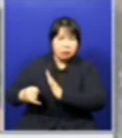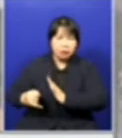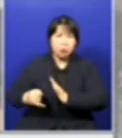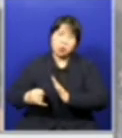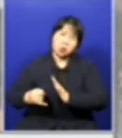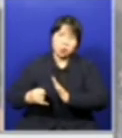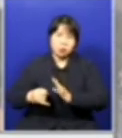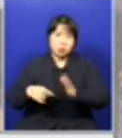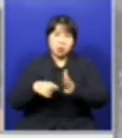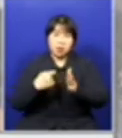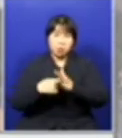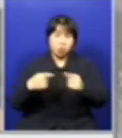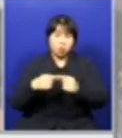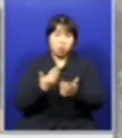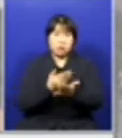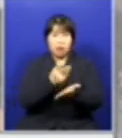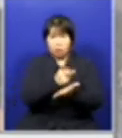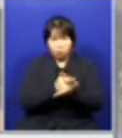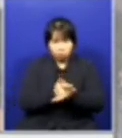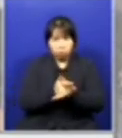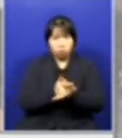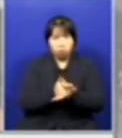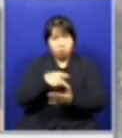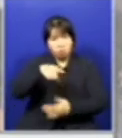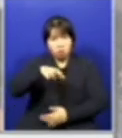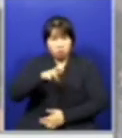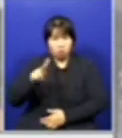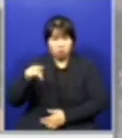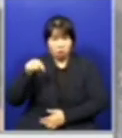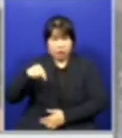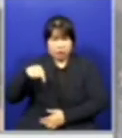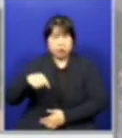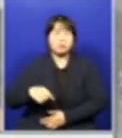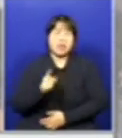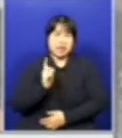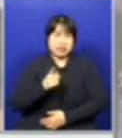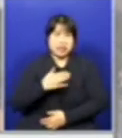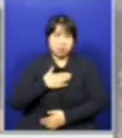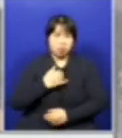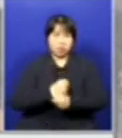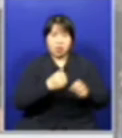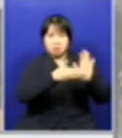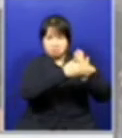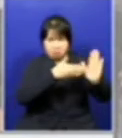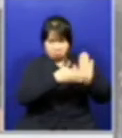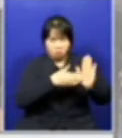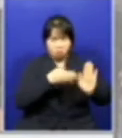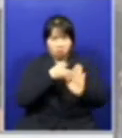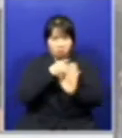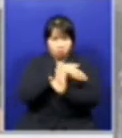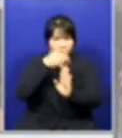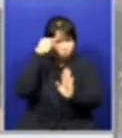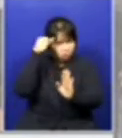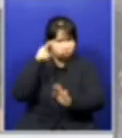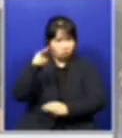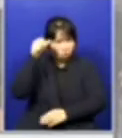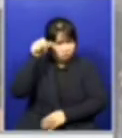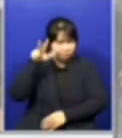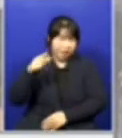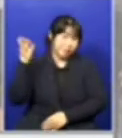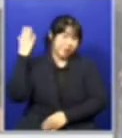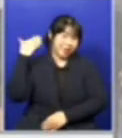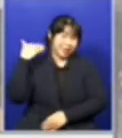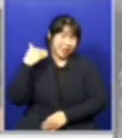การกู้เงินฉบับนี้ต่อมาความจริงผมทำ PowerPoint ฉบับนี้ขึ้น 2-3 วันแล้วผมฟังหมอชลนาถพู